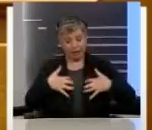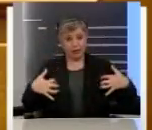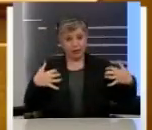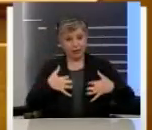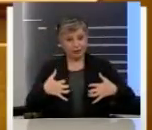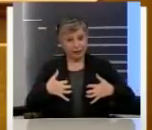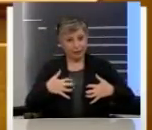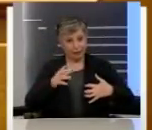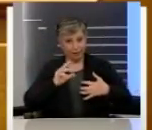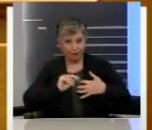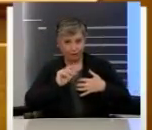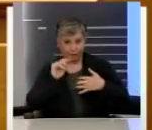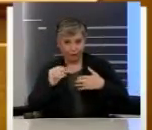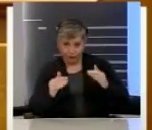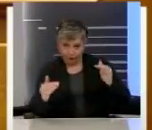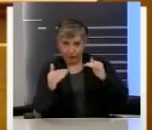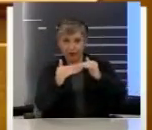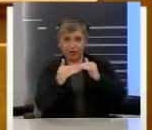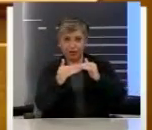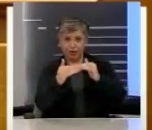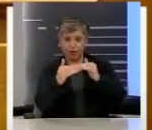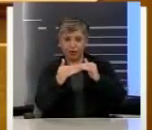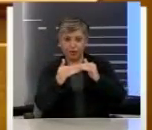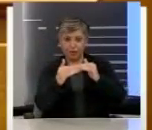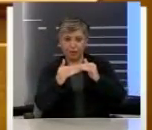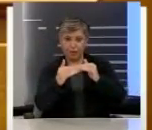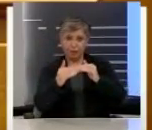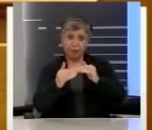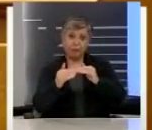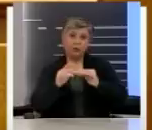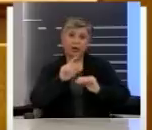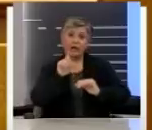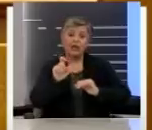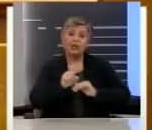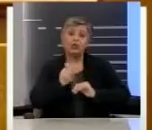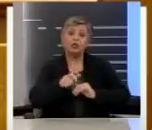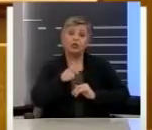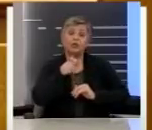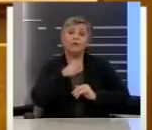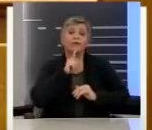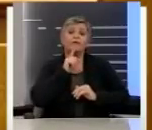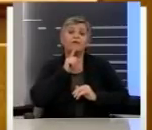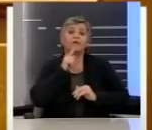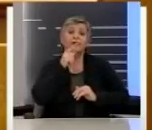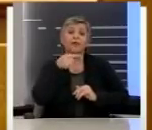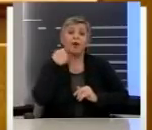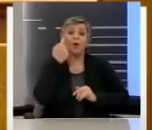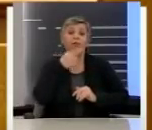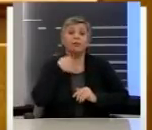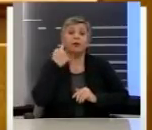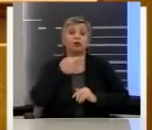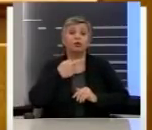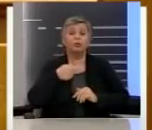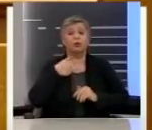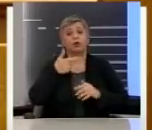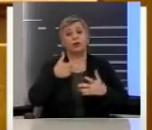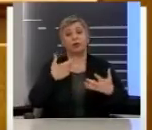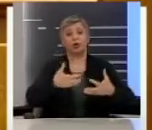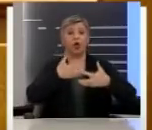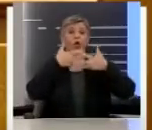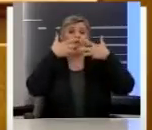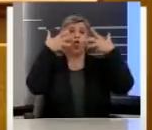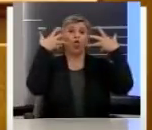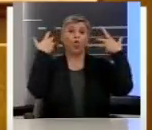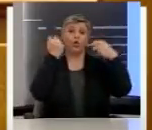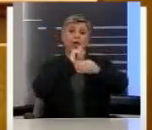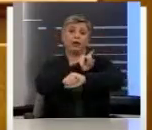τοποθετώντας προφανώς τον εαυτό του, όπως και όλοι όσοι συμφορούνται από την αντίστοιχη ιδεολογία, στα λιοντάρια και όχι